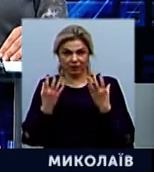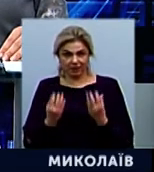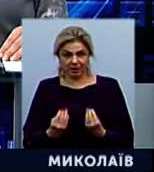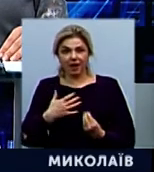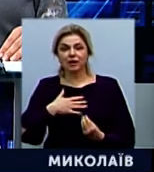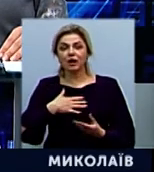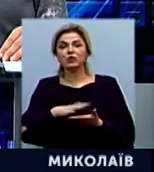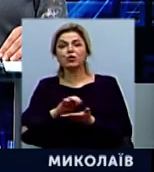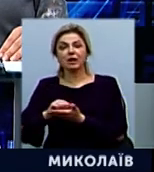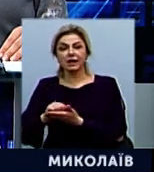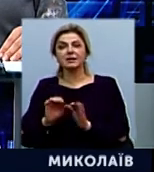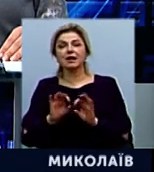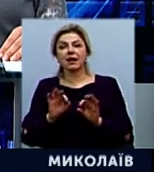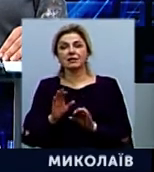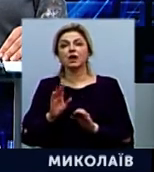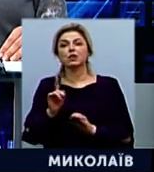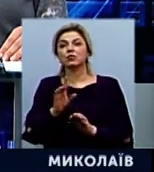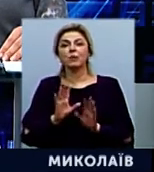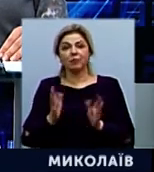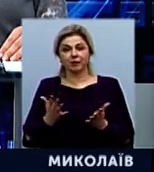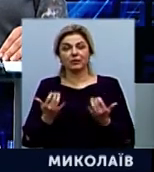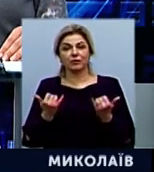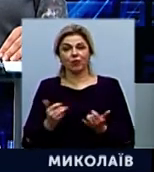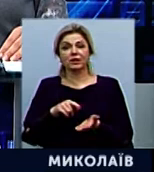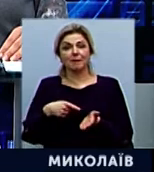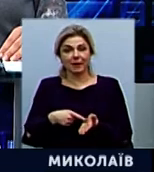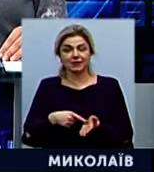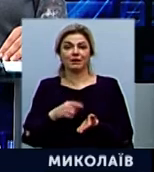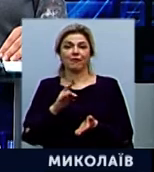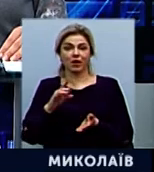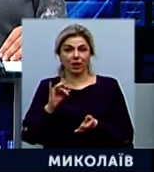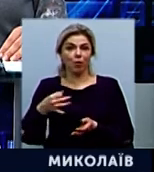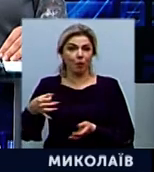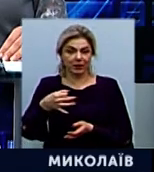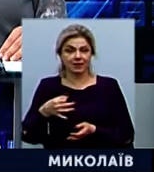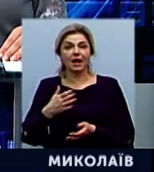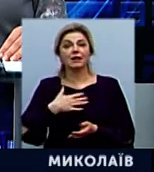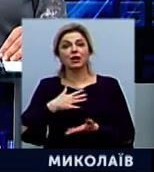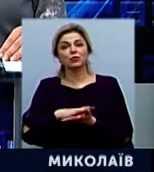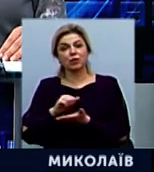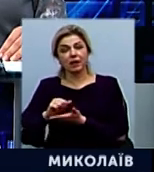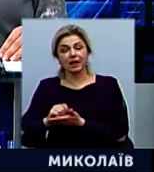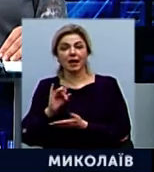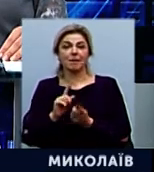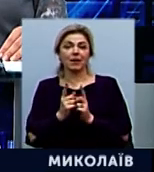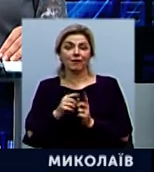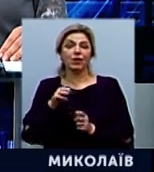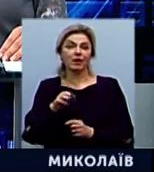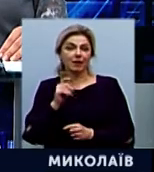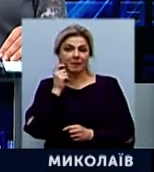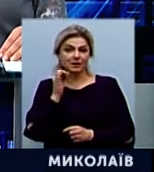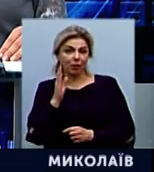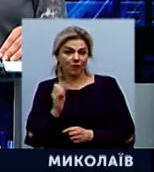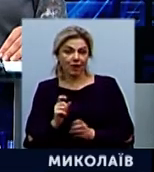які сталися сьогодні у місті та області. Я Вікторія Андрушків. Разом зі мною працює Тетяна Миснікова. На